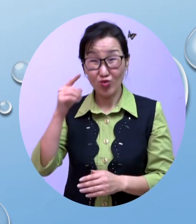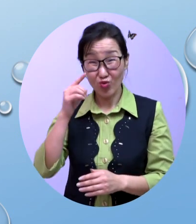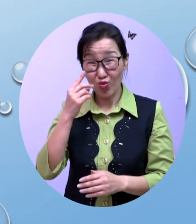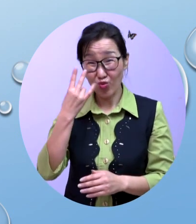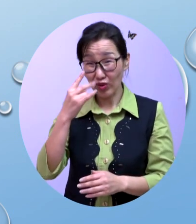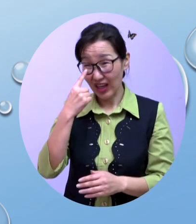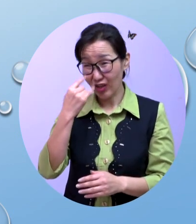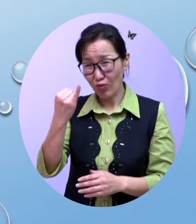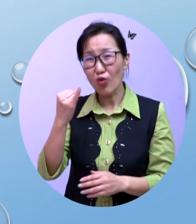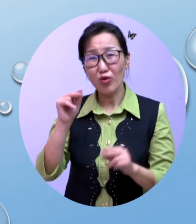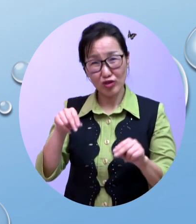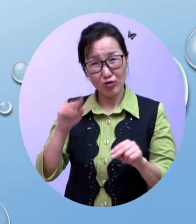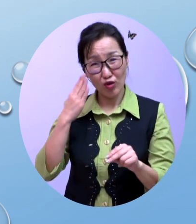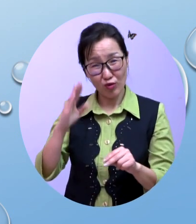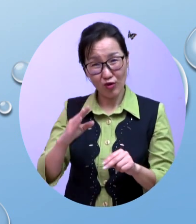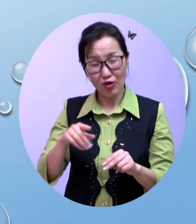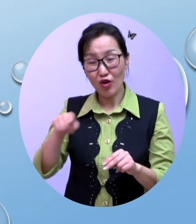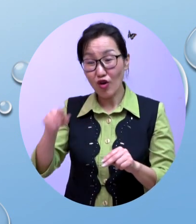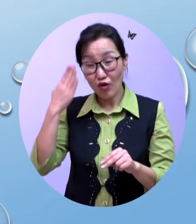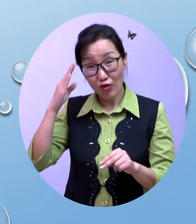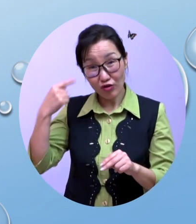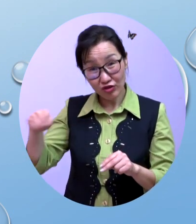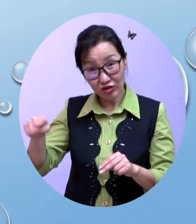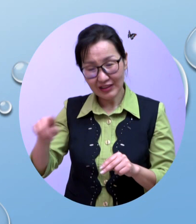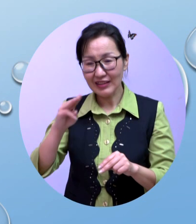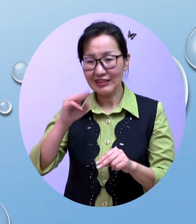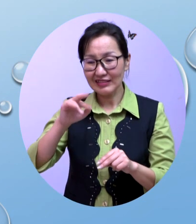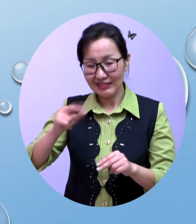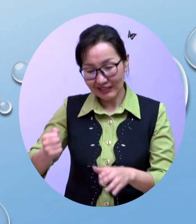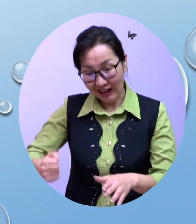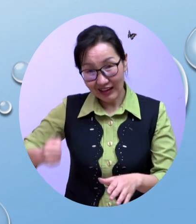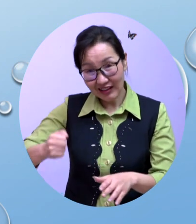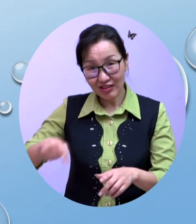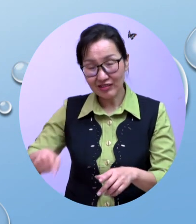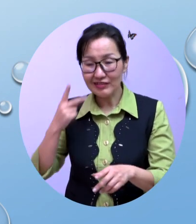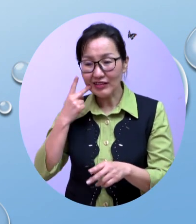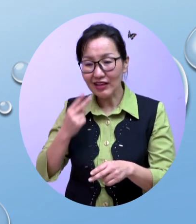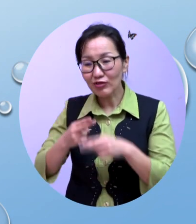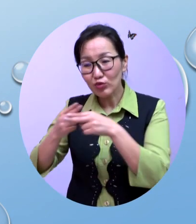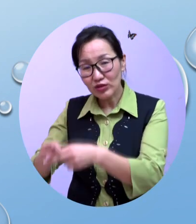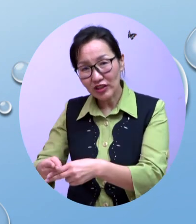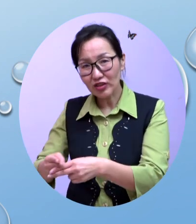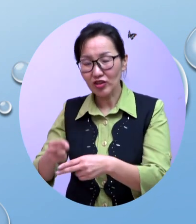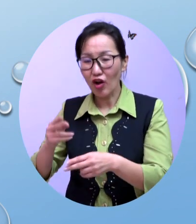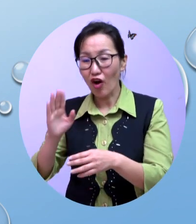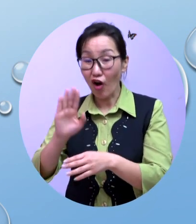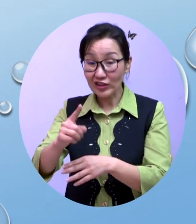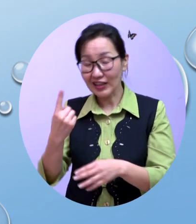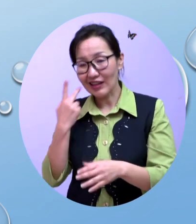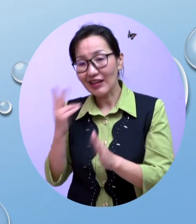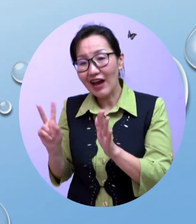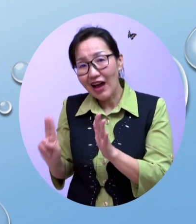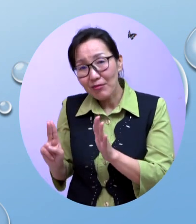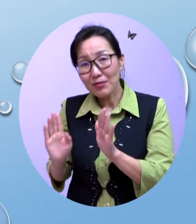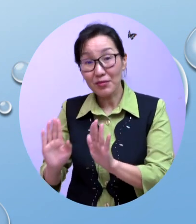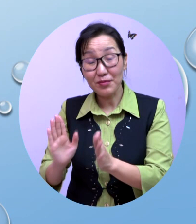нүд юм харахтаа муу болжээ. Минийхүү өвөөгийнхөө тайгийг дөхүүлж орж гарахт нь хамт явж байгаарай гэж